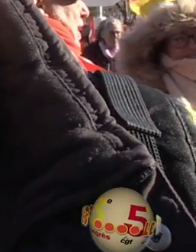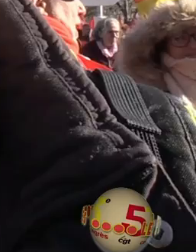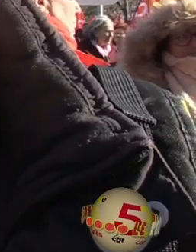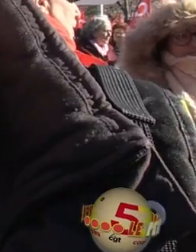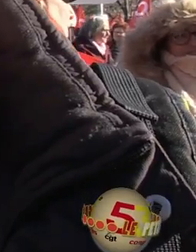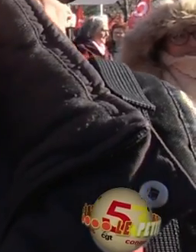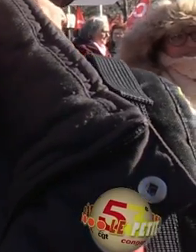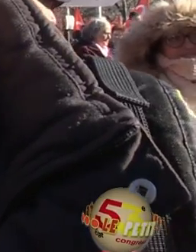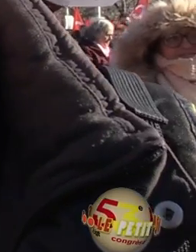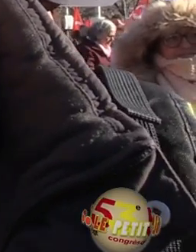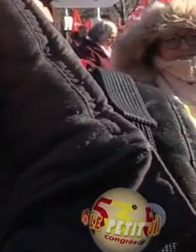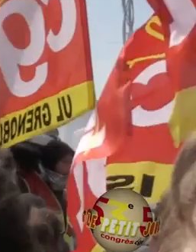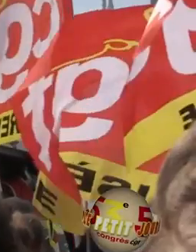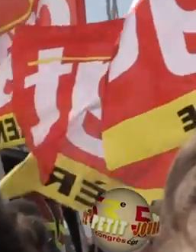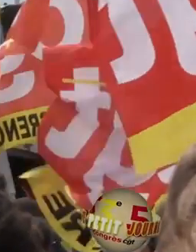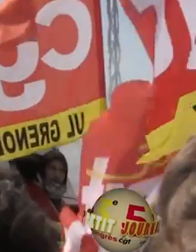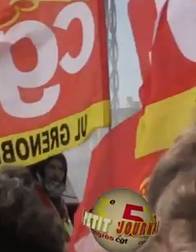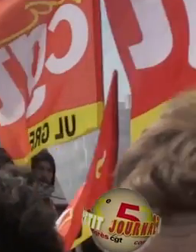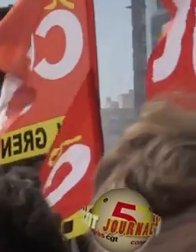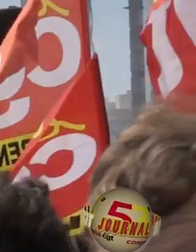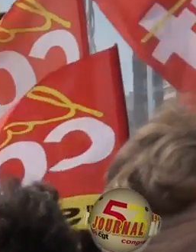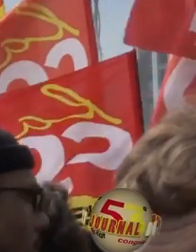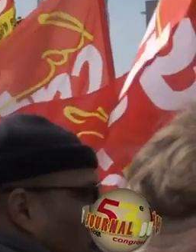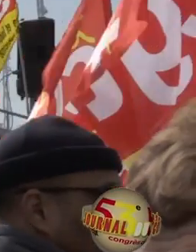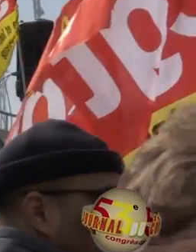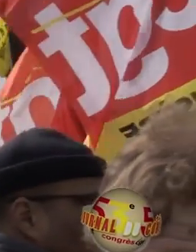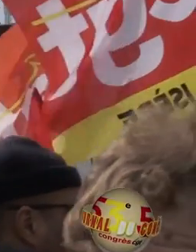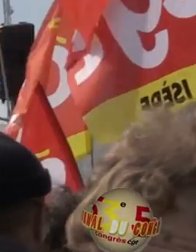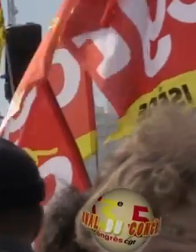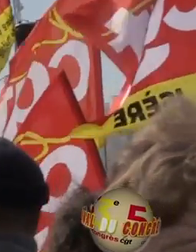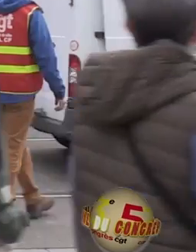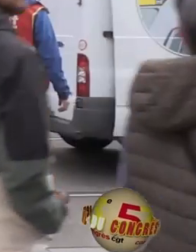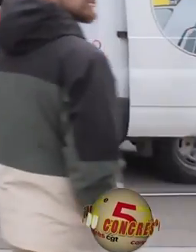jour à la grève générale. Mais celle-là, il faut les faire aussi.